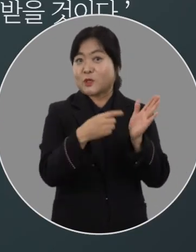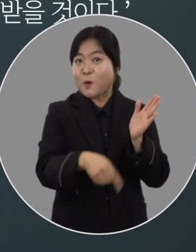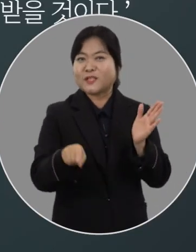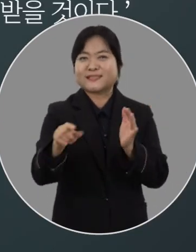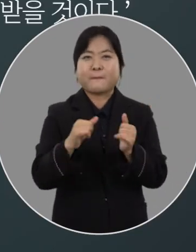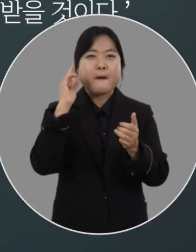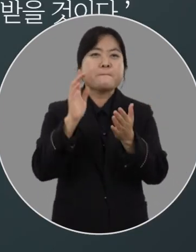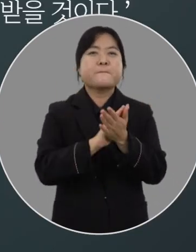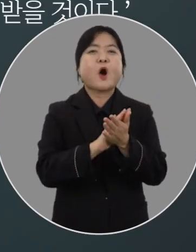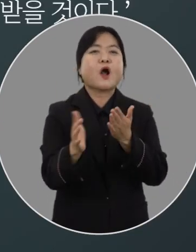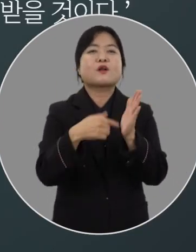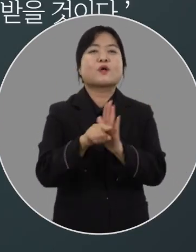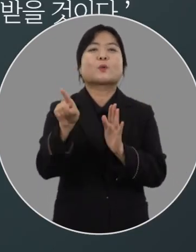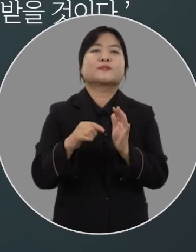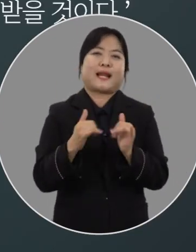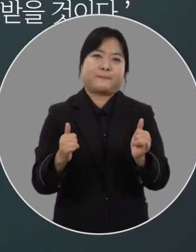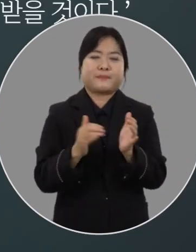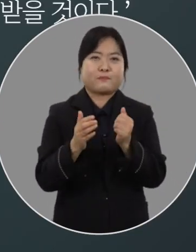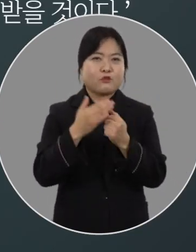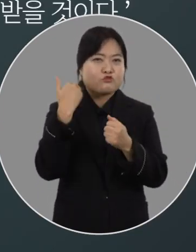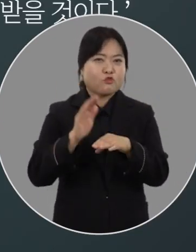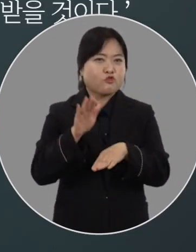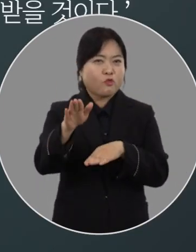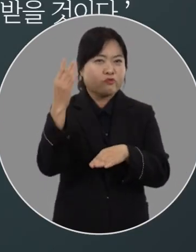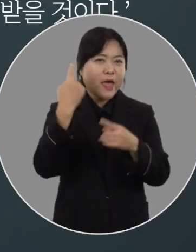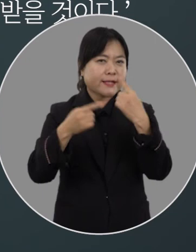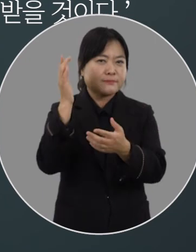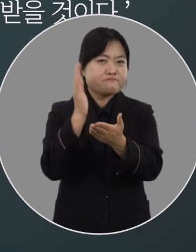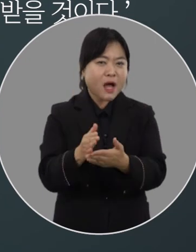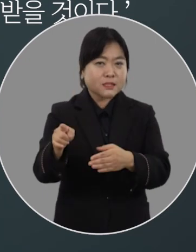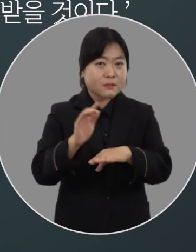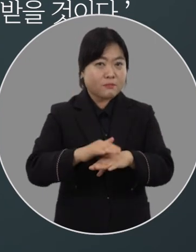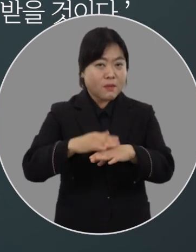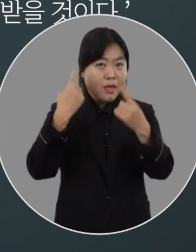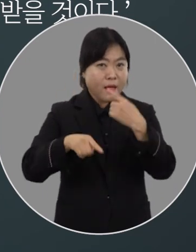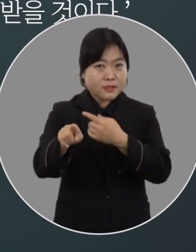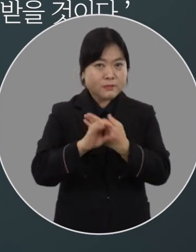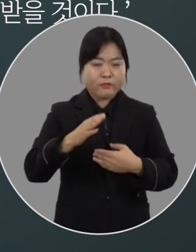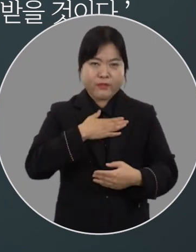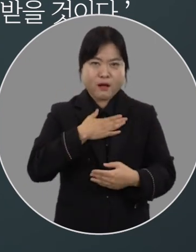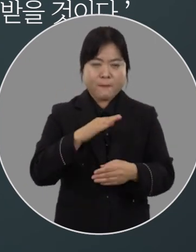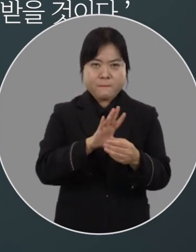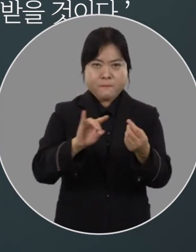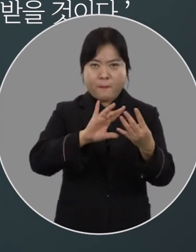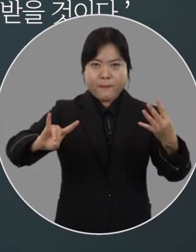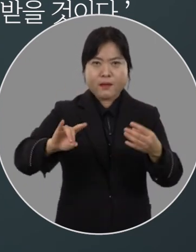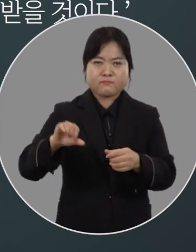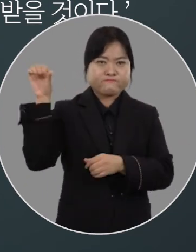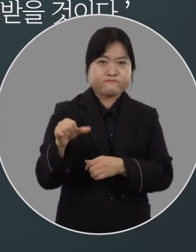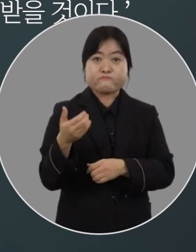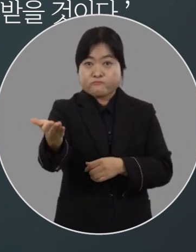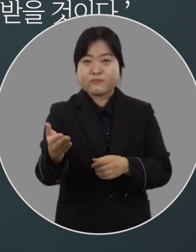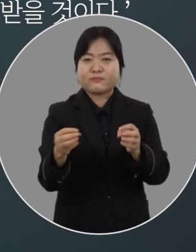사람은 평화를 추구하러 온 사람이니까 그 누구도 해치지 말며 이 사람을 해치는 사람은 나 술탄에 의해서 몇 배가 되는 재앙을